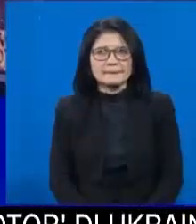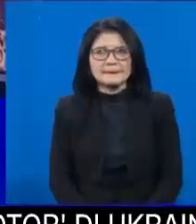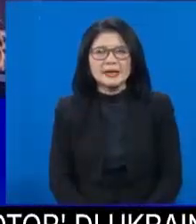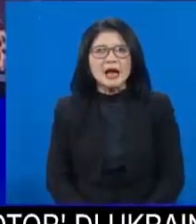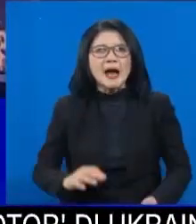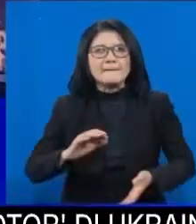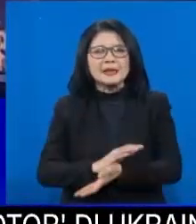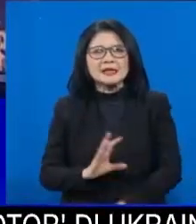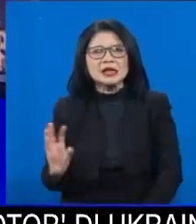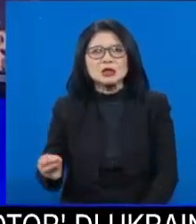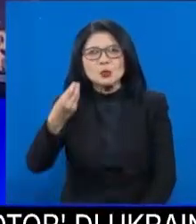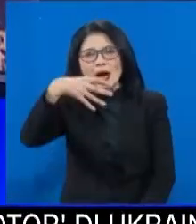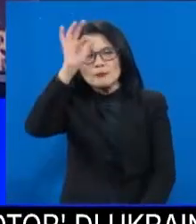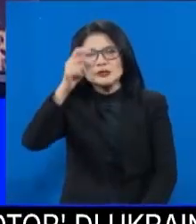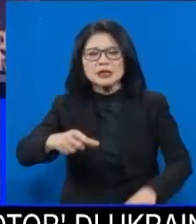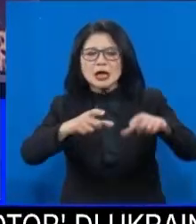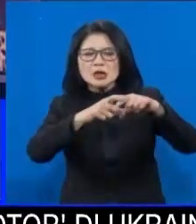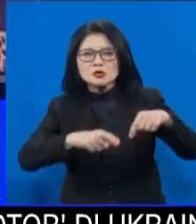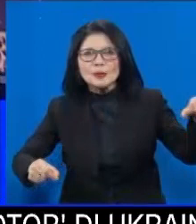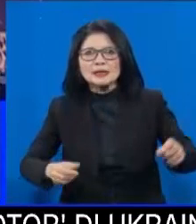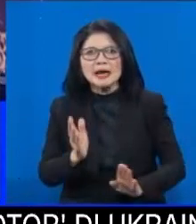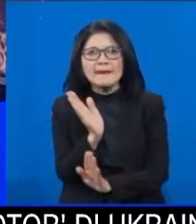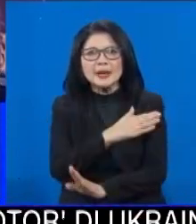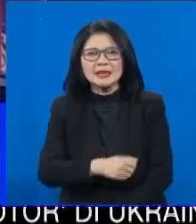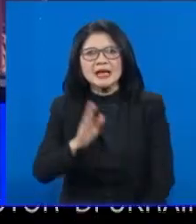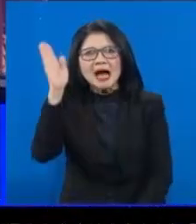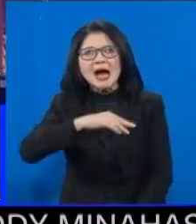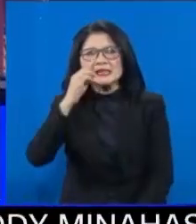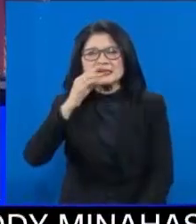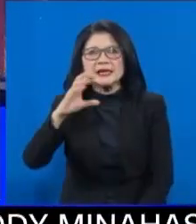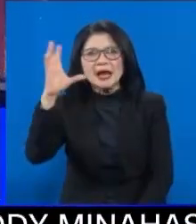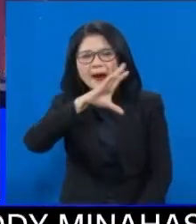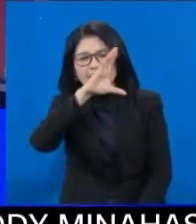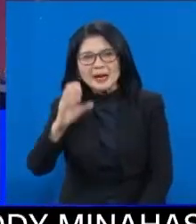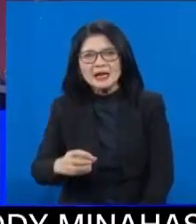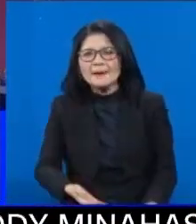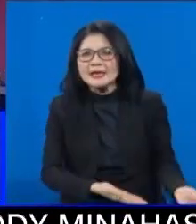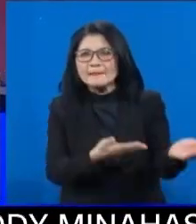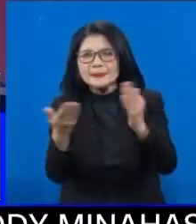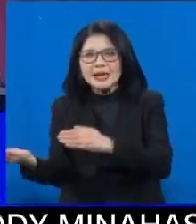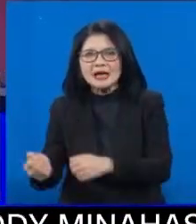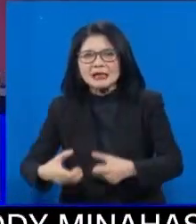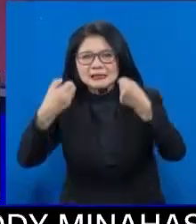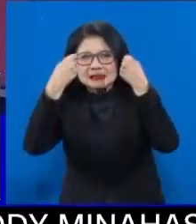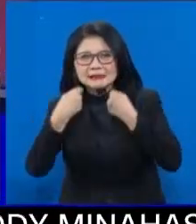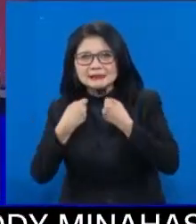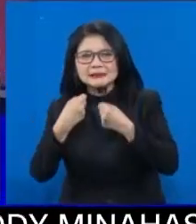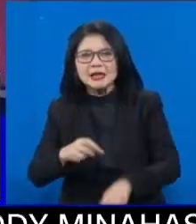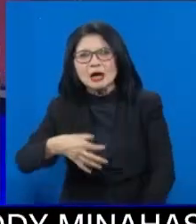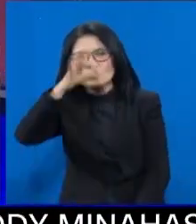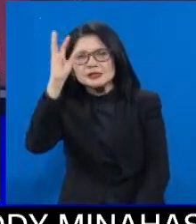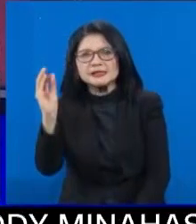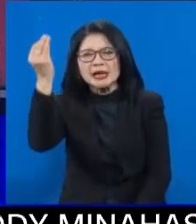Mantan Kapolda Sumatera Barat Irjen Pol Teddy Minahasa Senin malam dipindahkan ke rumah tahanan Polda Metro Jaya. Teddy menjadi tersangka